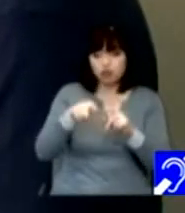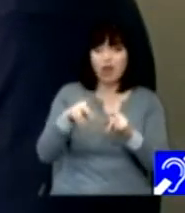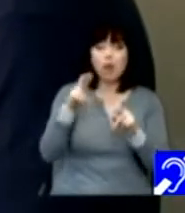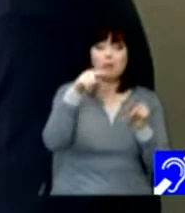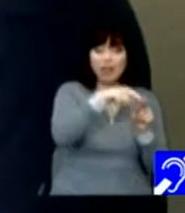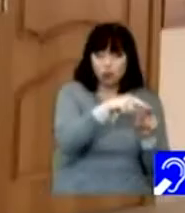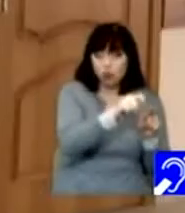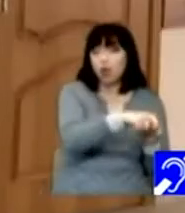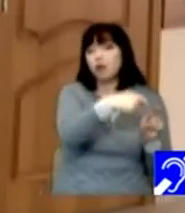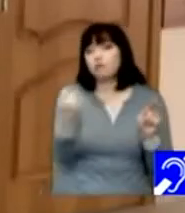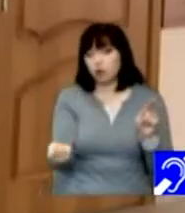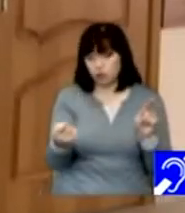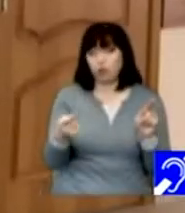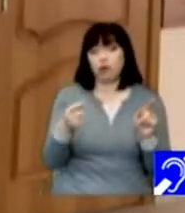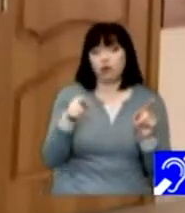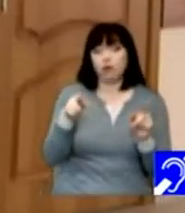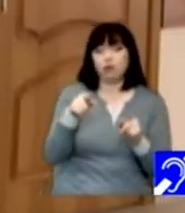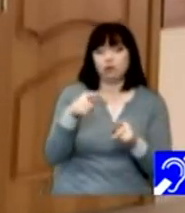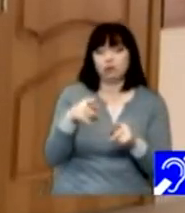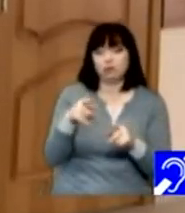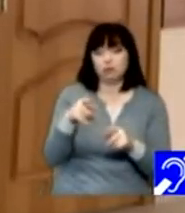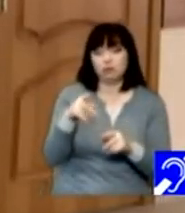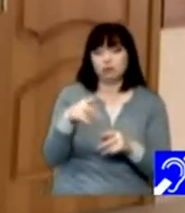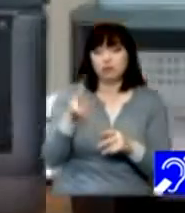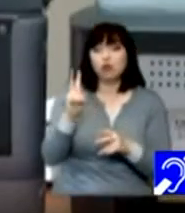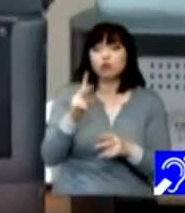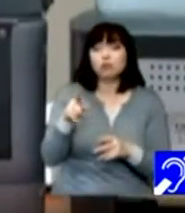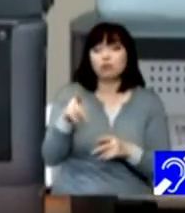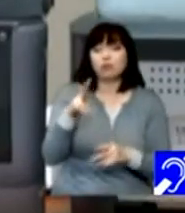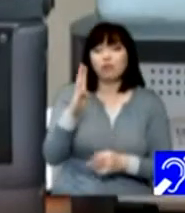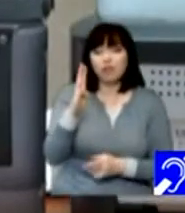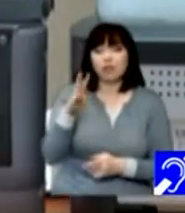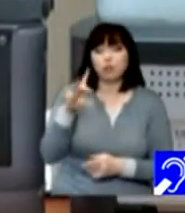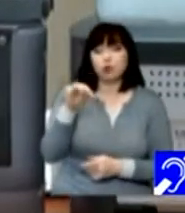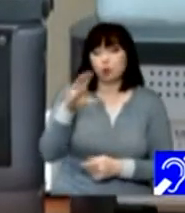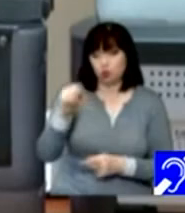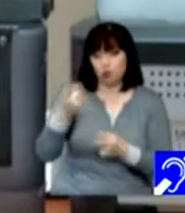Platon au fost returnate unei societăți comerciale deținute de Vladimir Rusu.